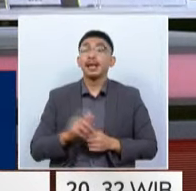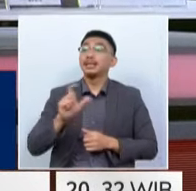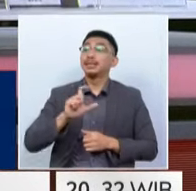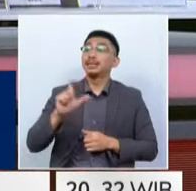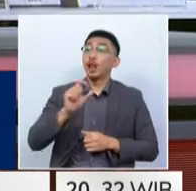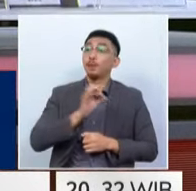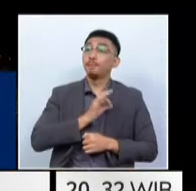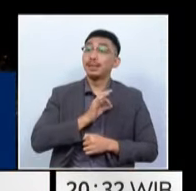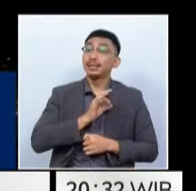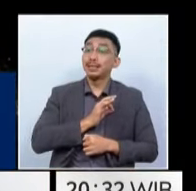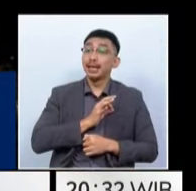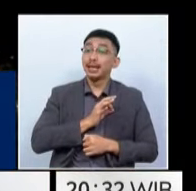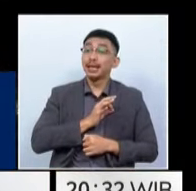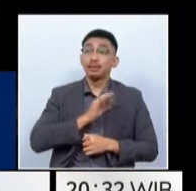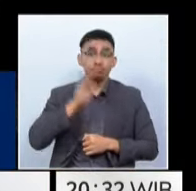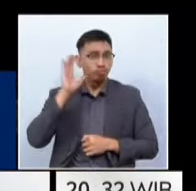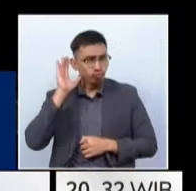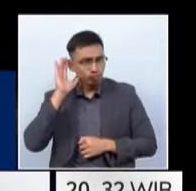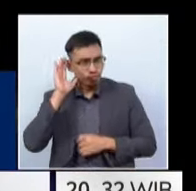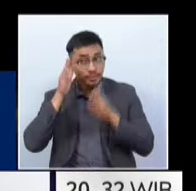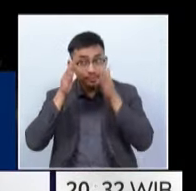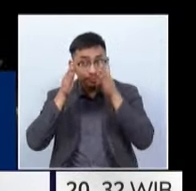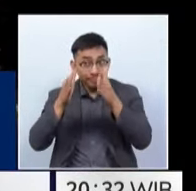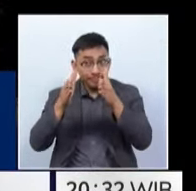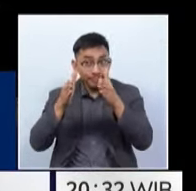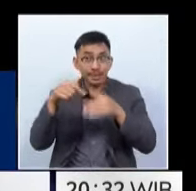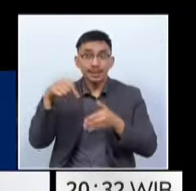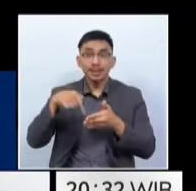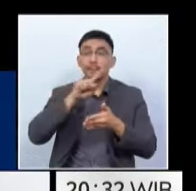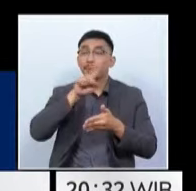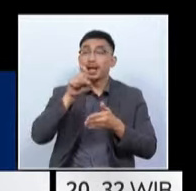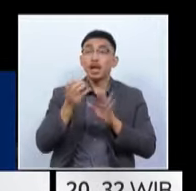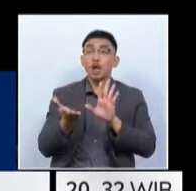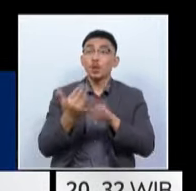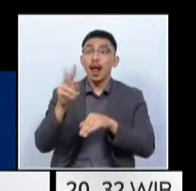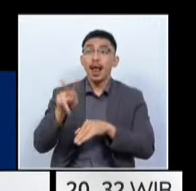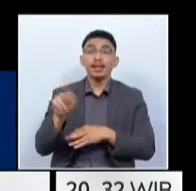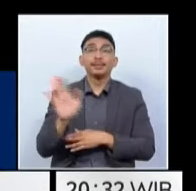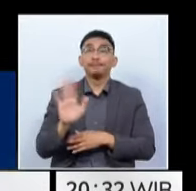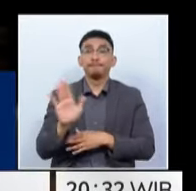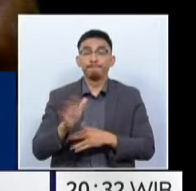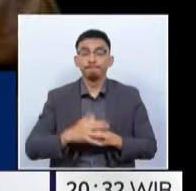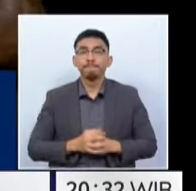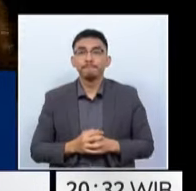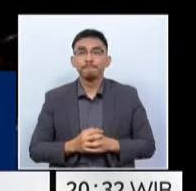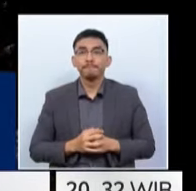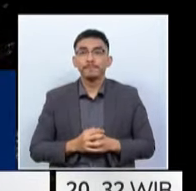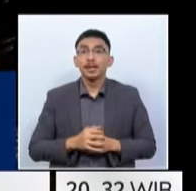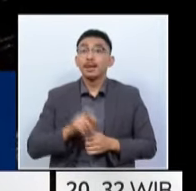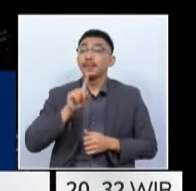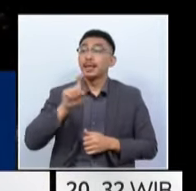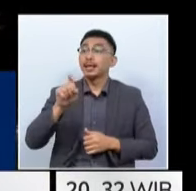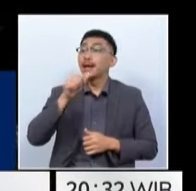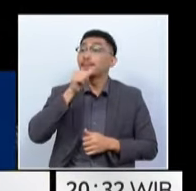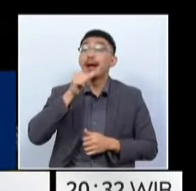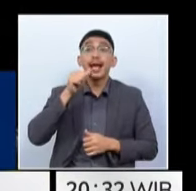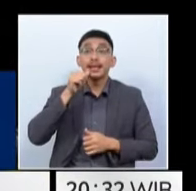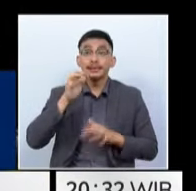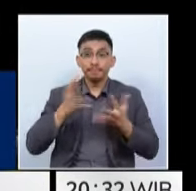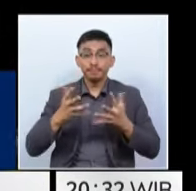untuk mendengarkan pertanyaan dengan seksama karena kami tidak akan ulang pertanyaan untuk Bapak Anis Baswedan adalah